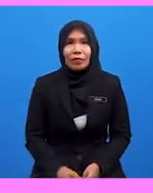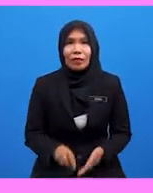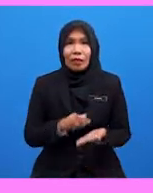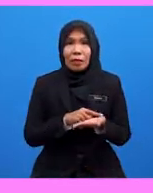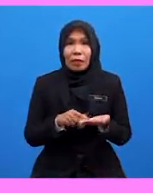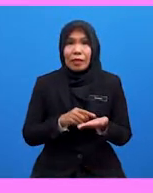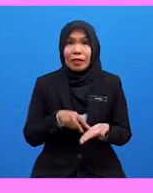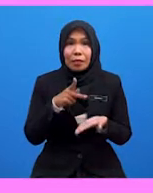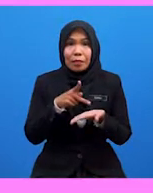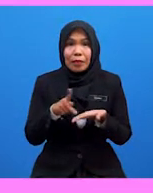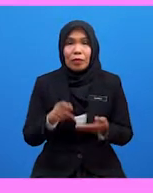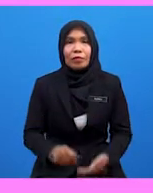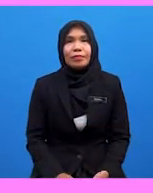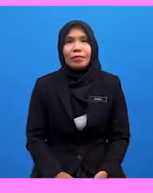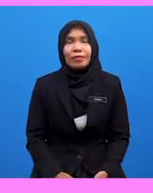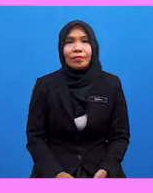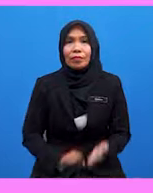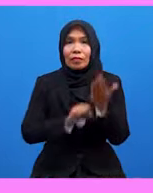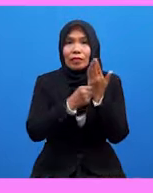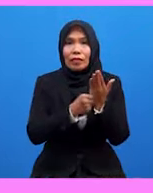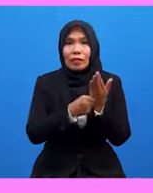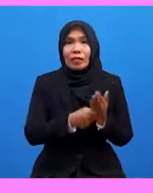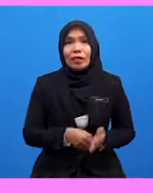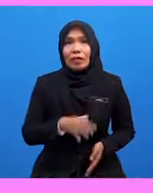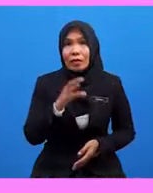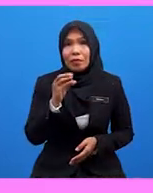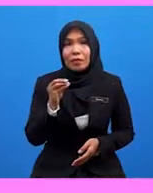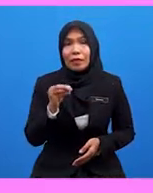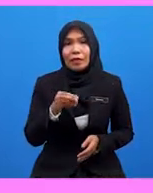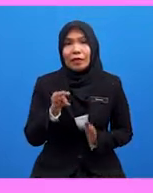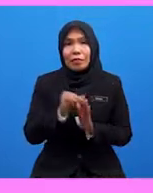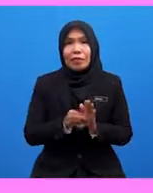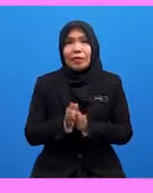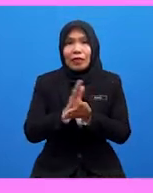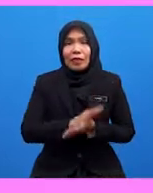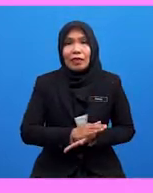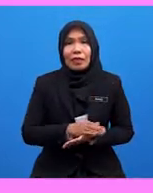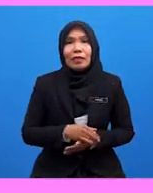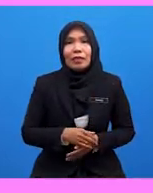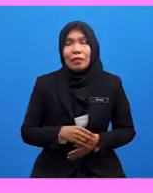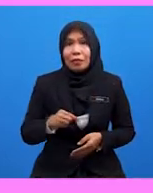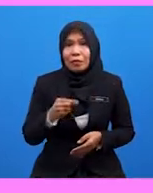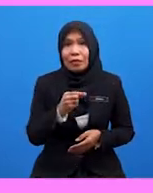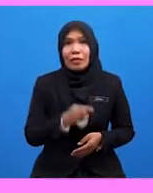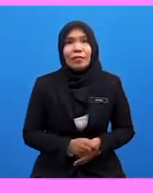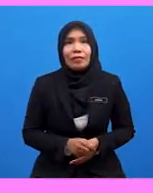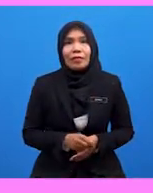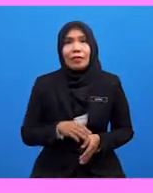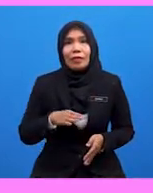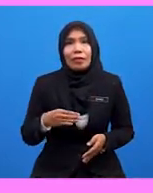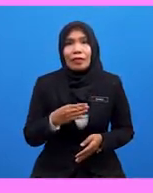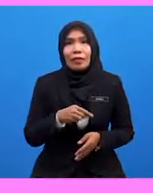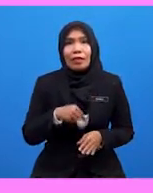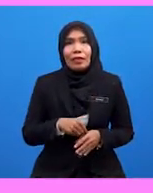ini. Asal kapas menjadi benang, benang ditenun, dibuat baju. Barang yang lepas